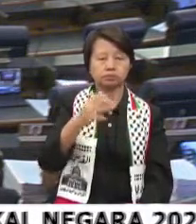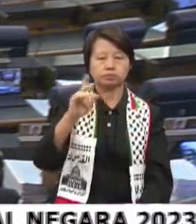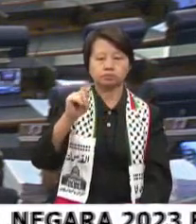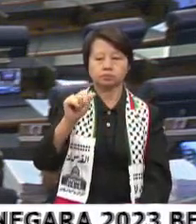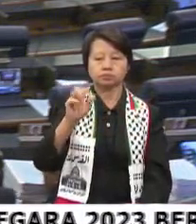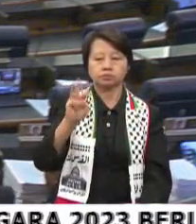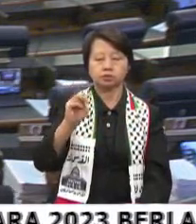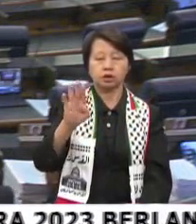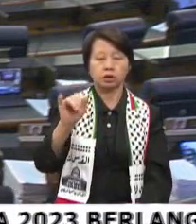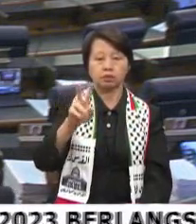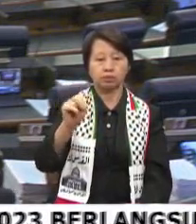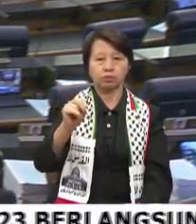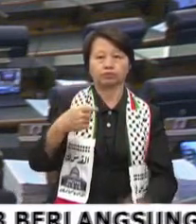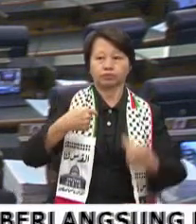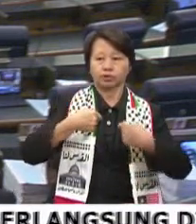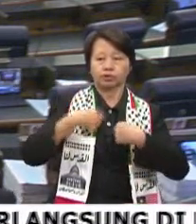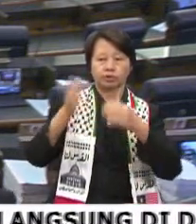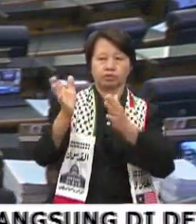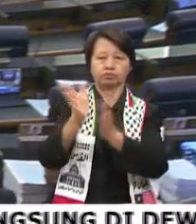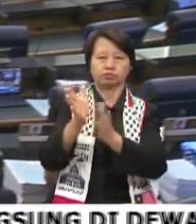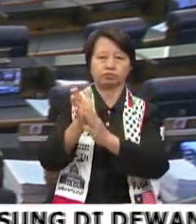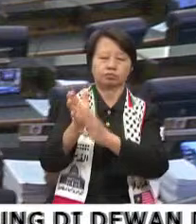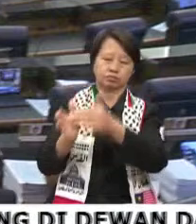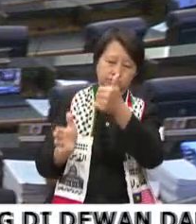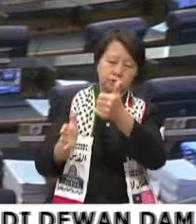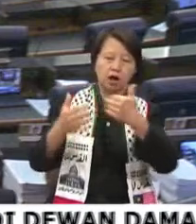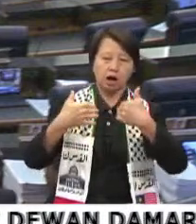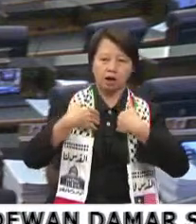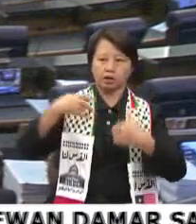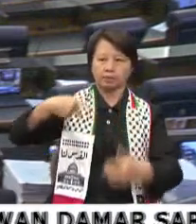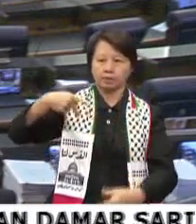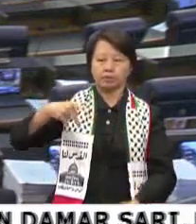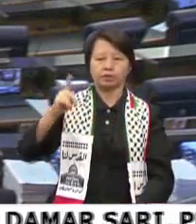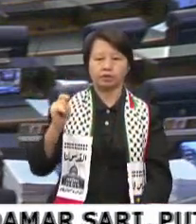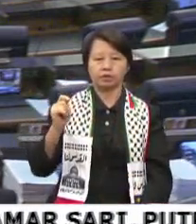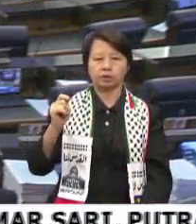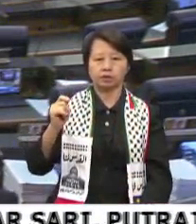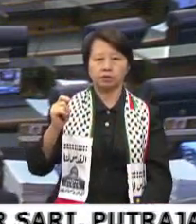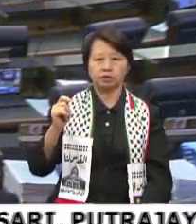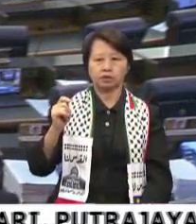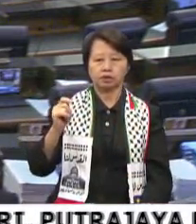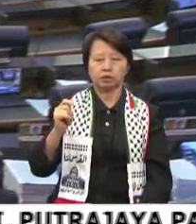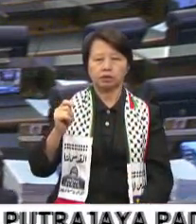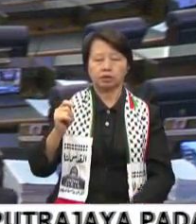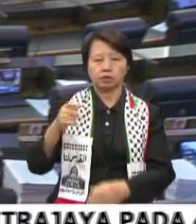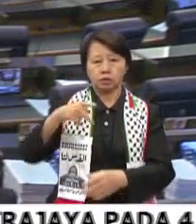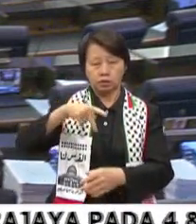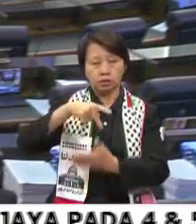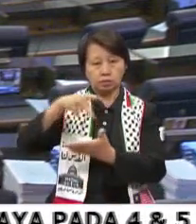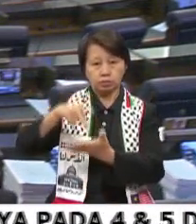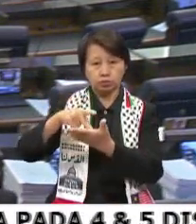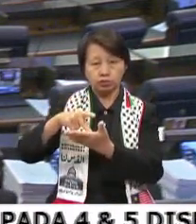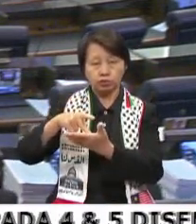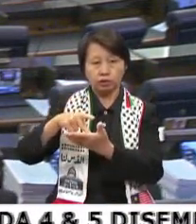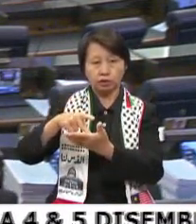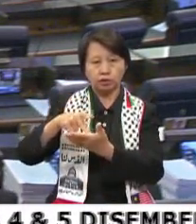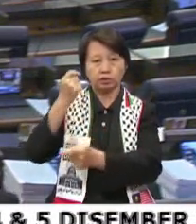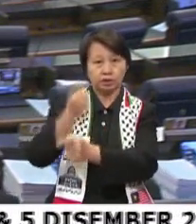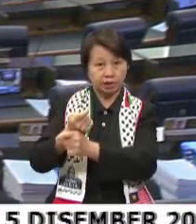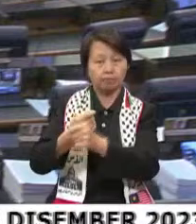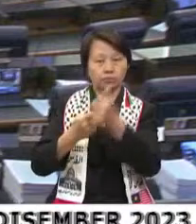memuji langkah kerajaan untuk mewujud PPT pusat pemindahan tetap kerana bagi saya PPS